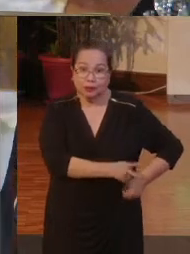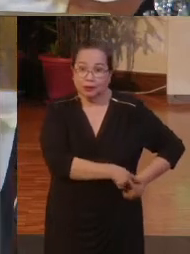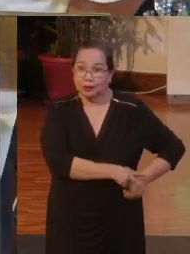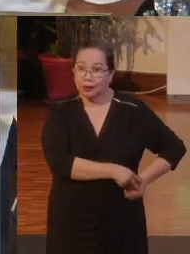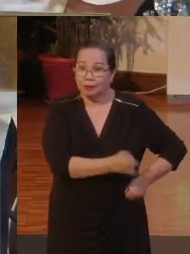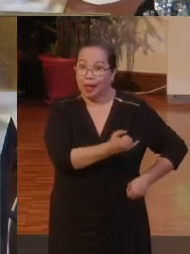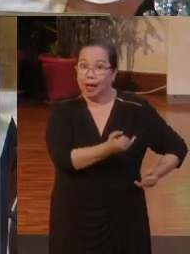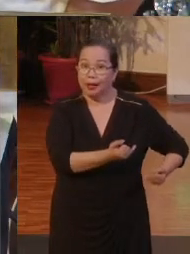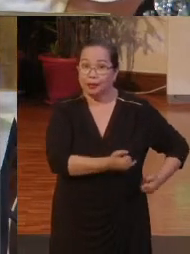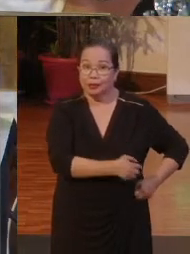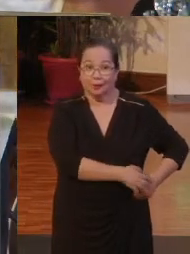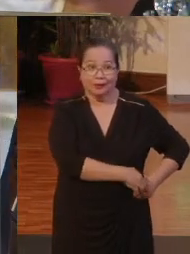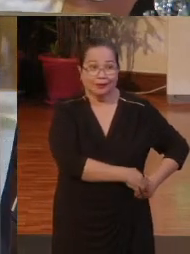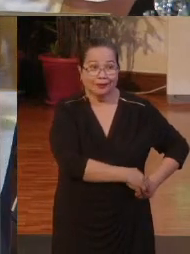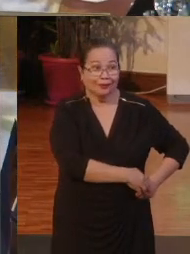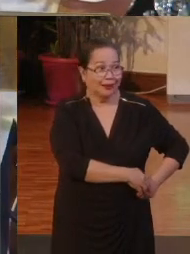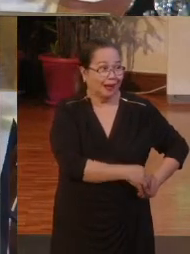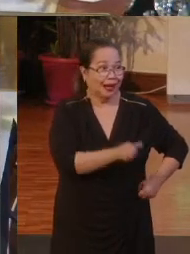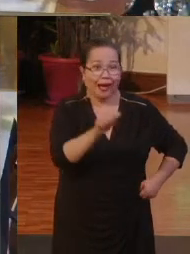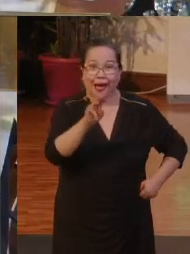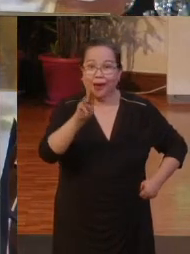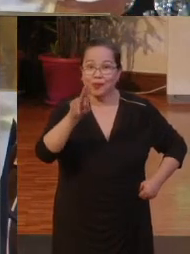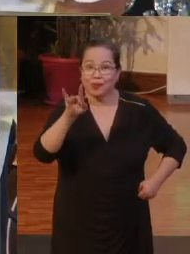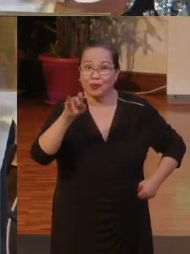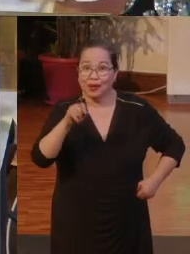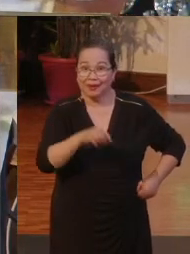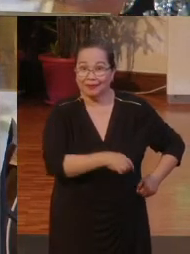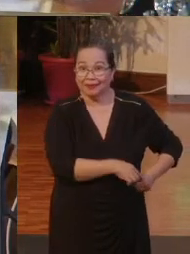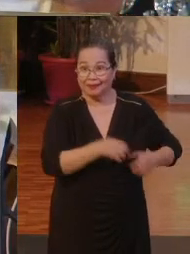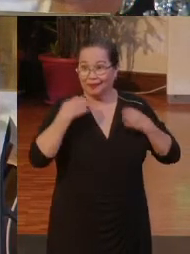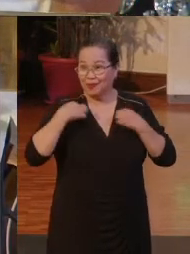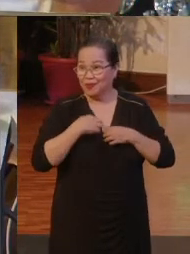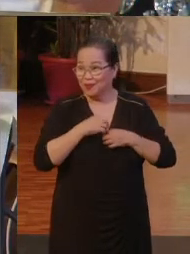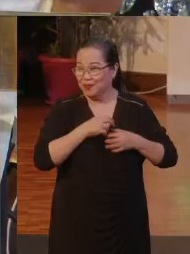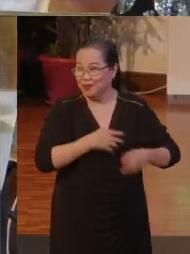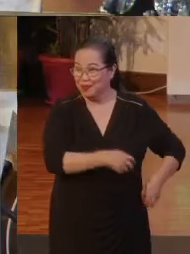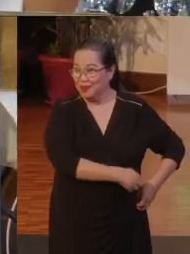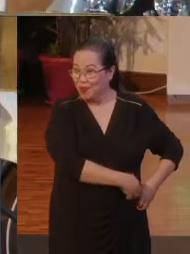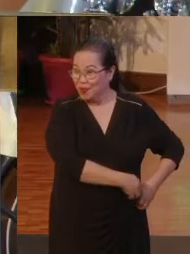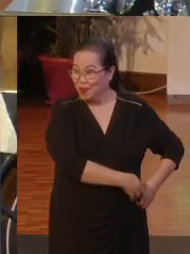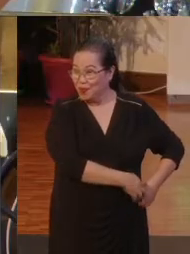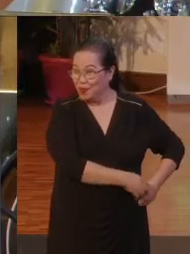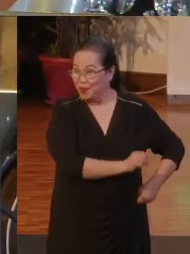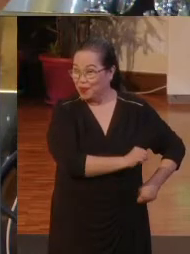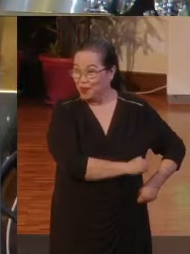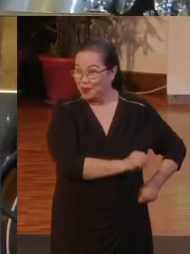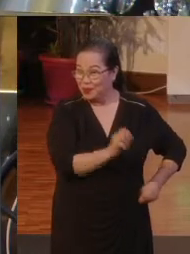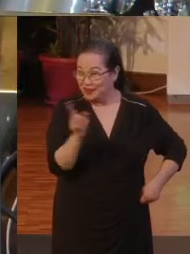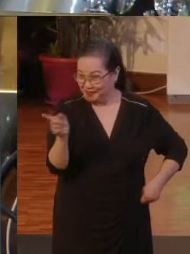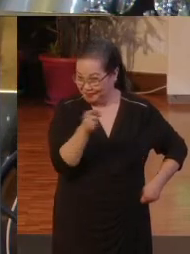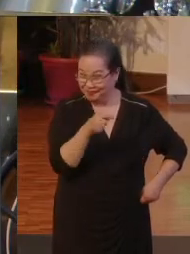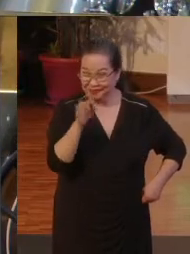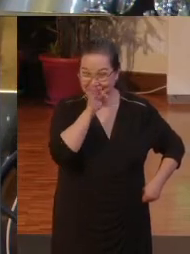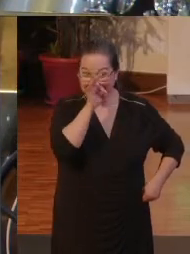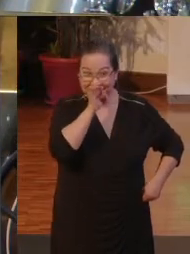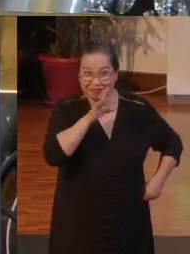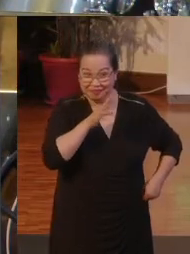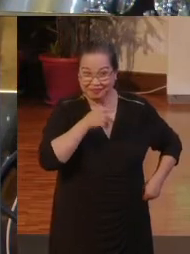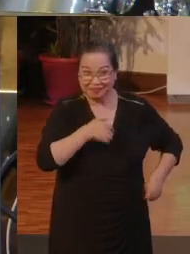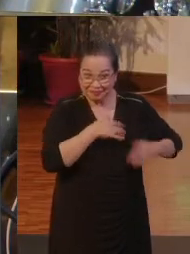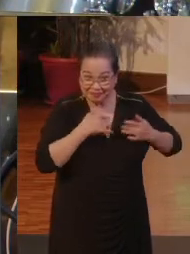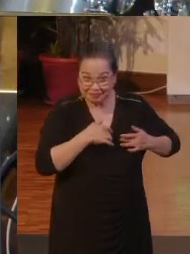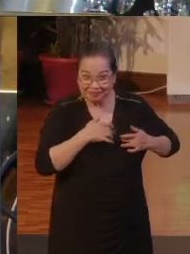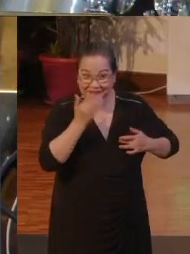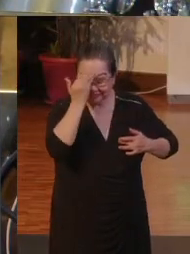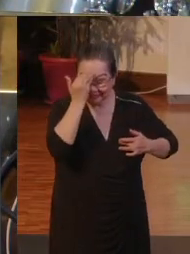sa likod. Eh, loko pala itong mga to eh. Kaya alam ni Joshua ang kanilang mga puso.